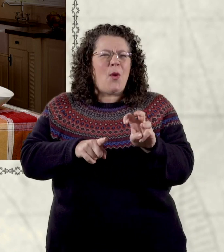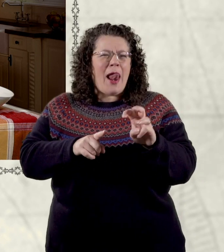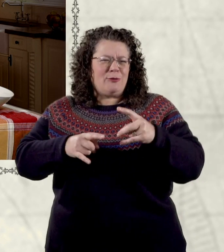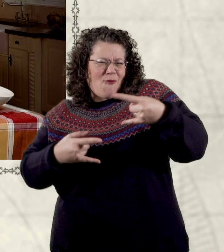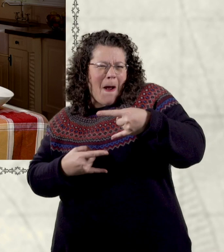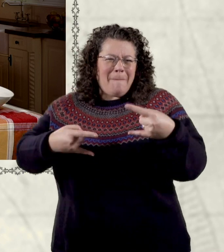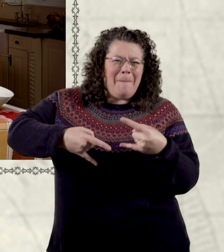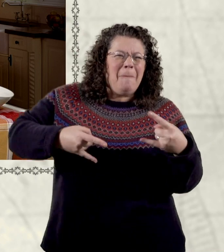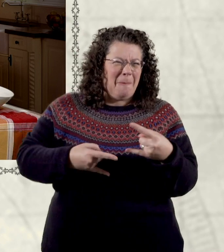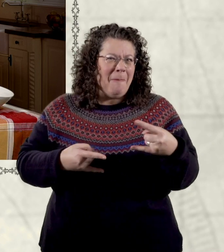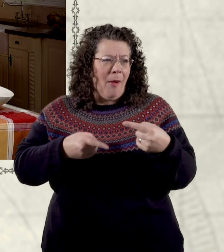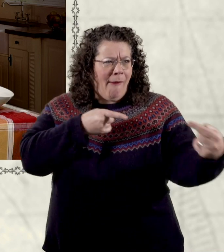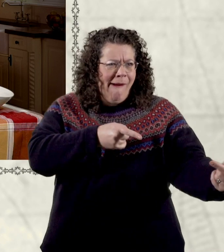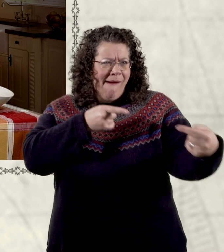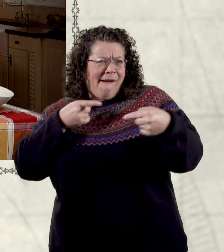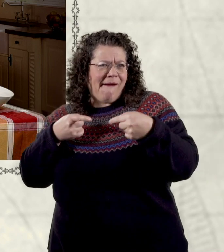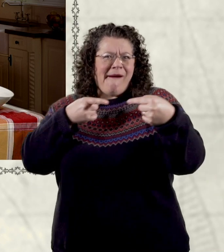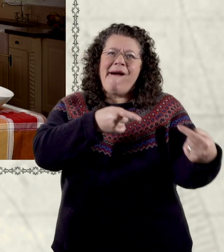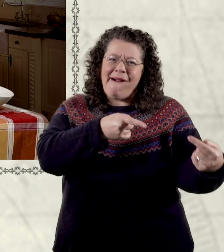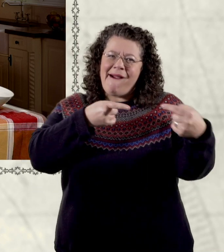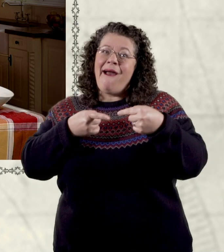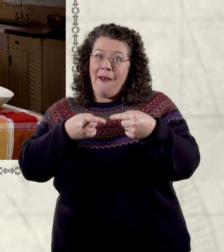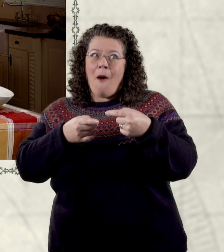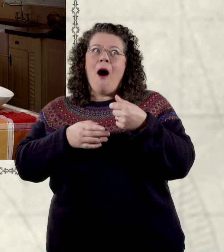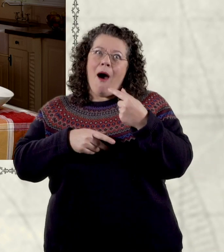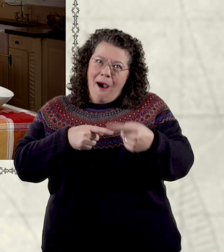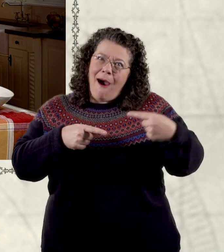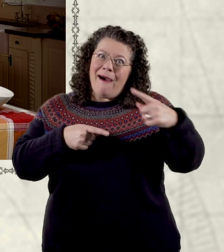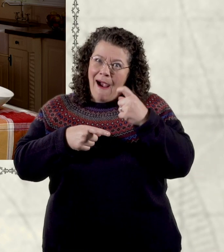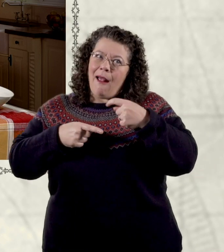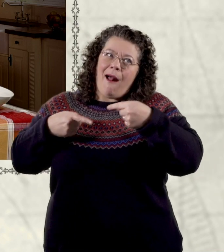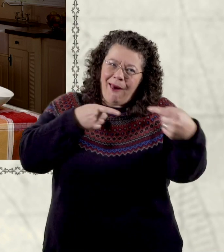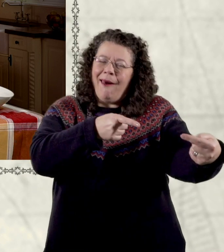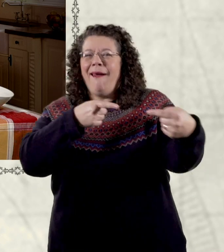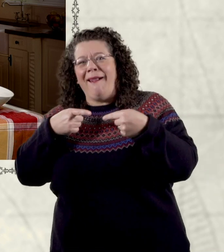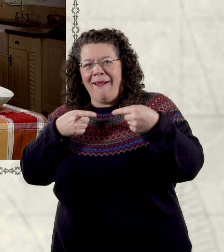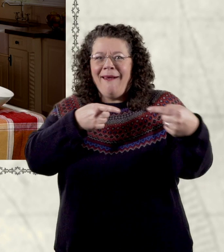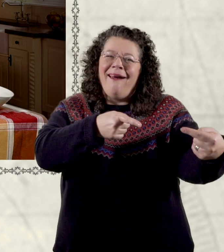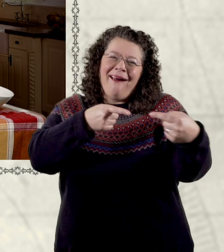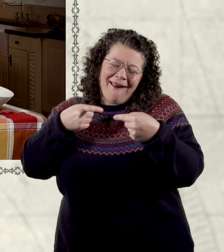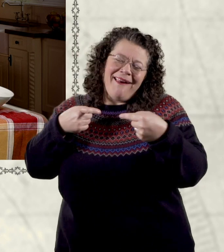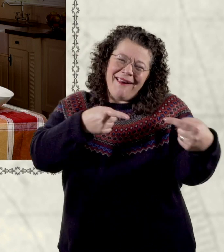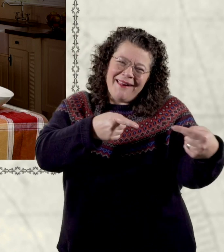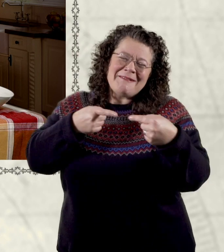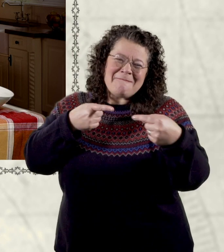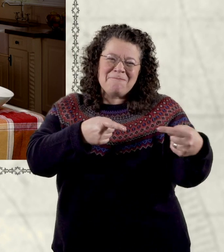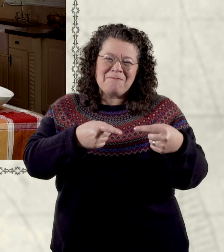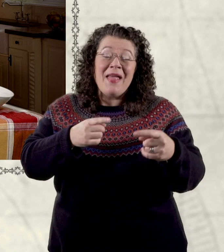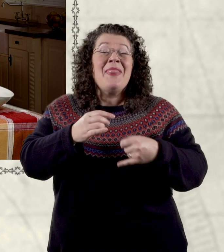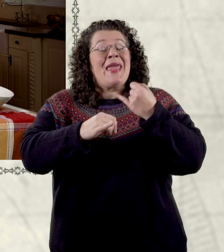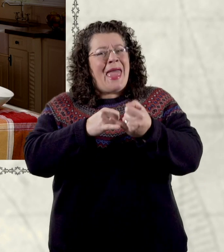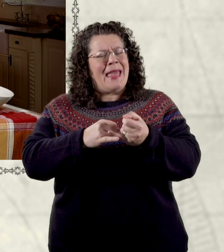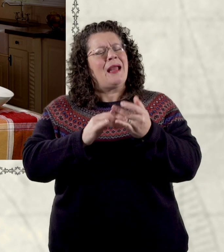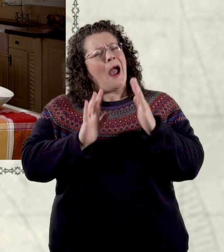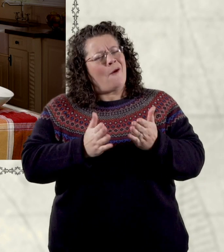pwnco. Mae e fel rhyw fath o frwydr rap Gymreig. A gall hyn fy nôl amlan sawl gwaith.